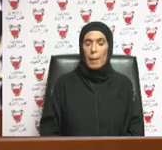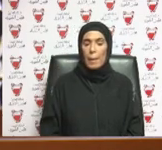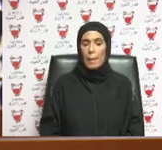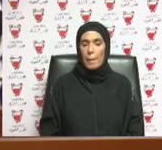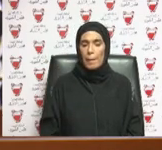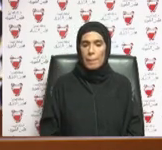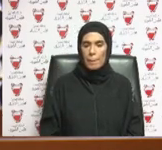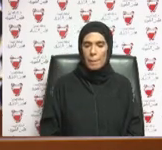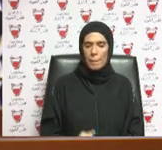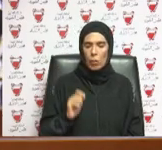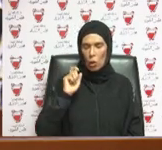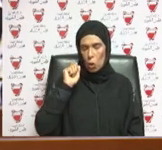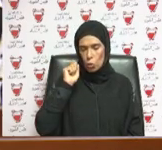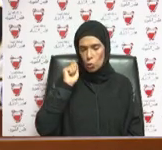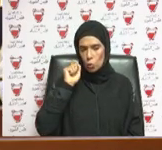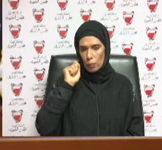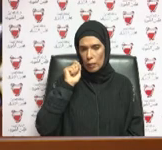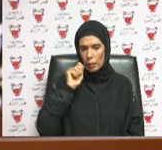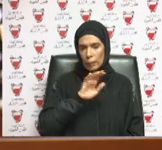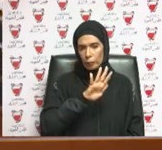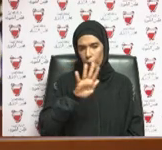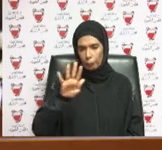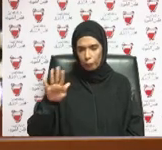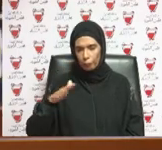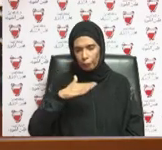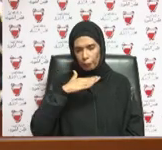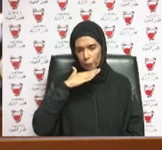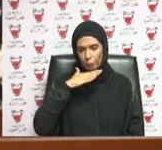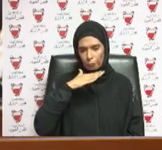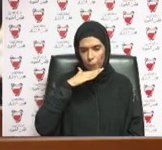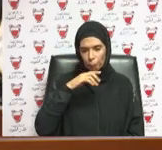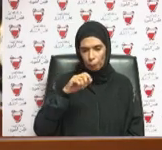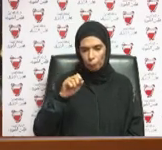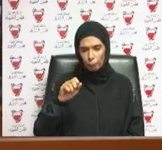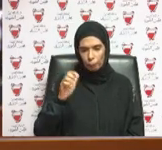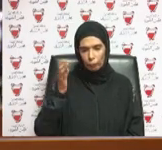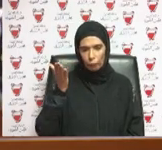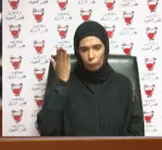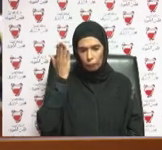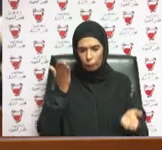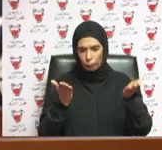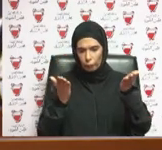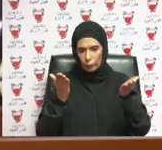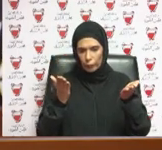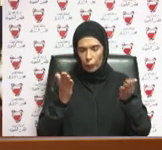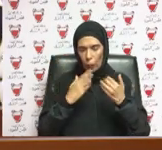كان رجلا لشعبه أبا بارا وحكيما بارزا، أحب الخير